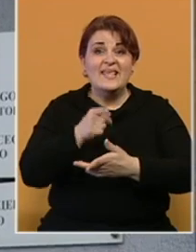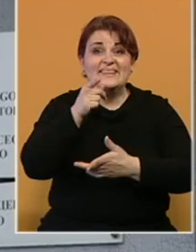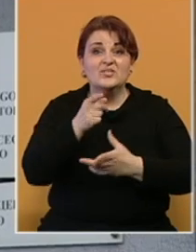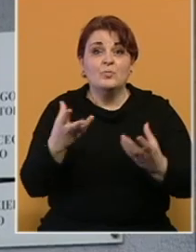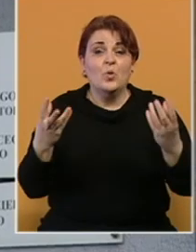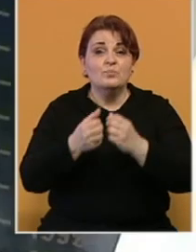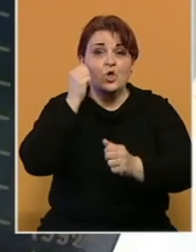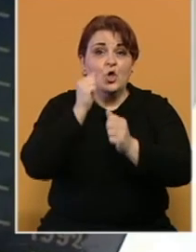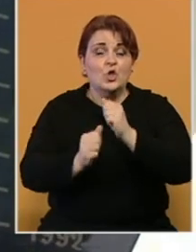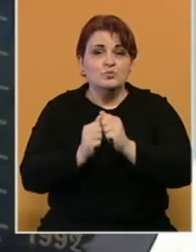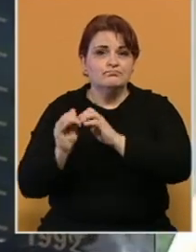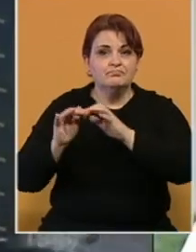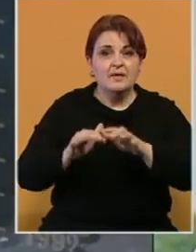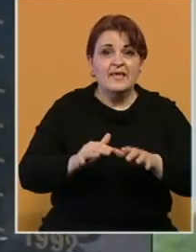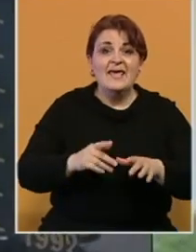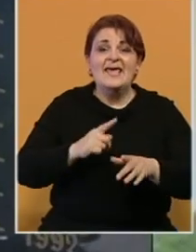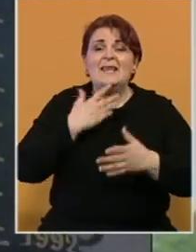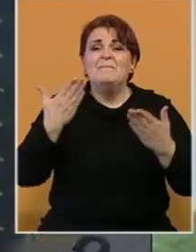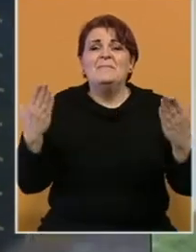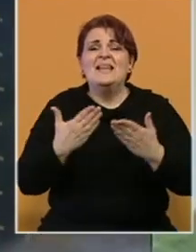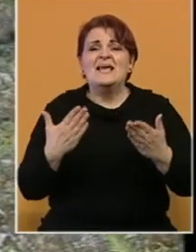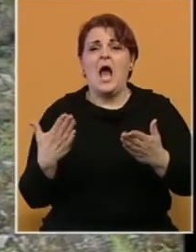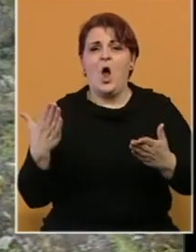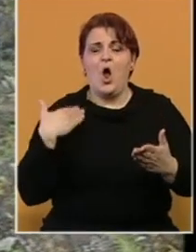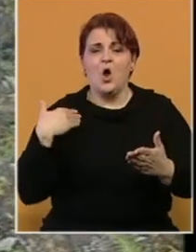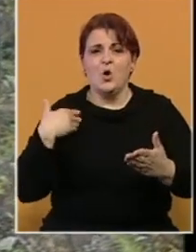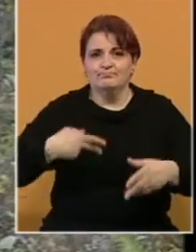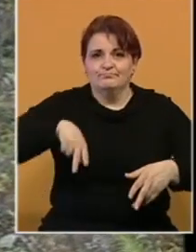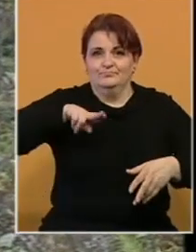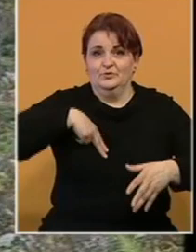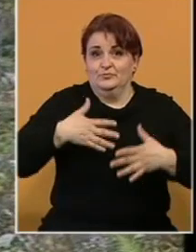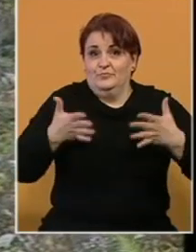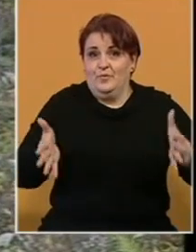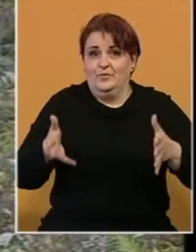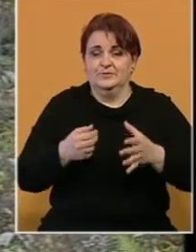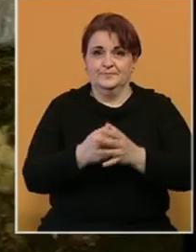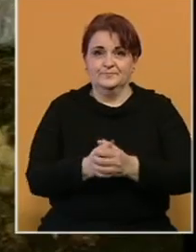u udruženom zločinačkom poduhvatu ni bilo kakvu komandnu odgovornost.